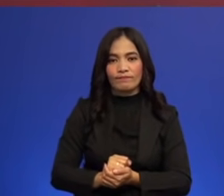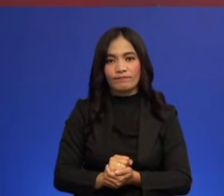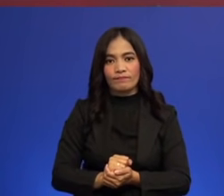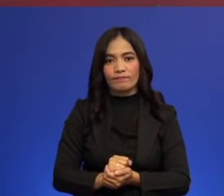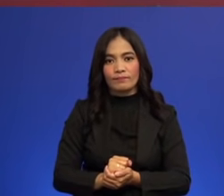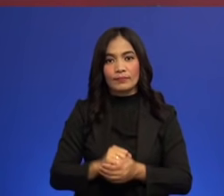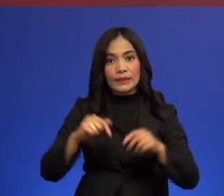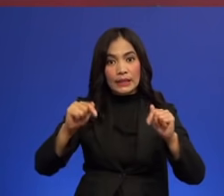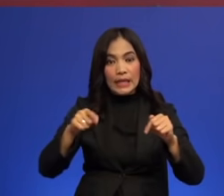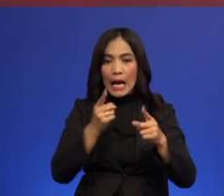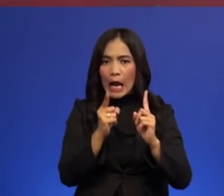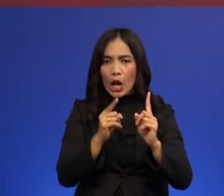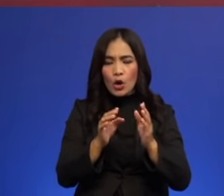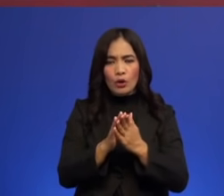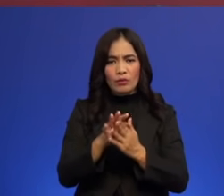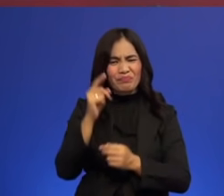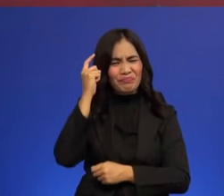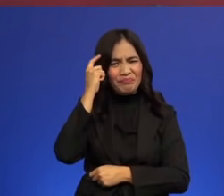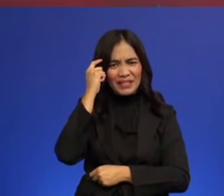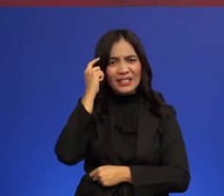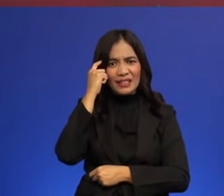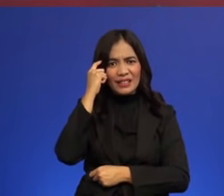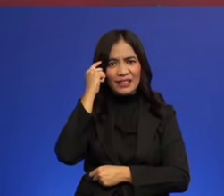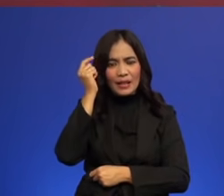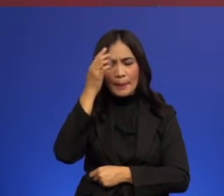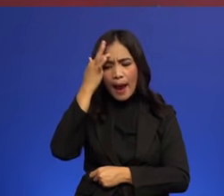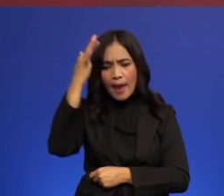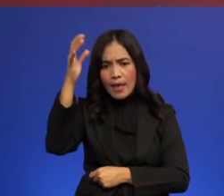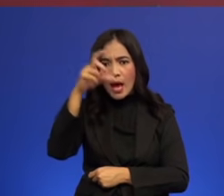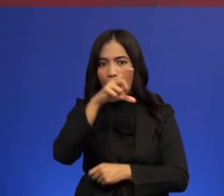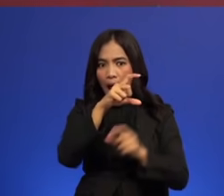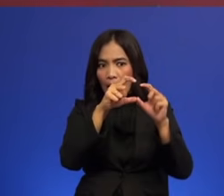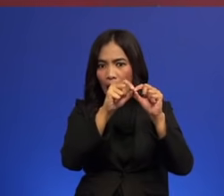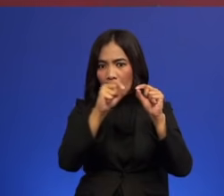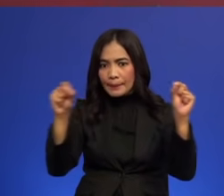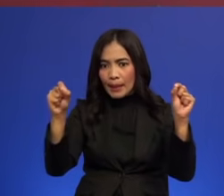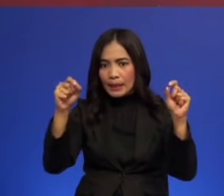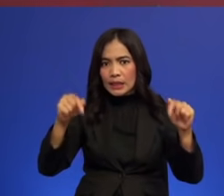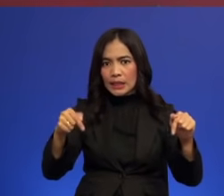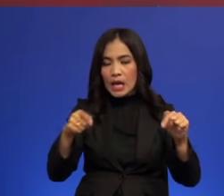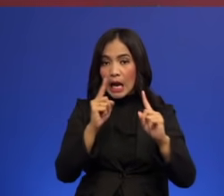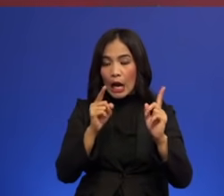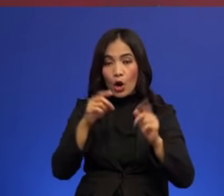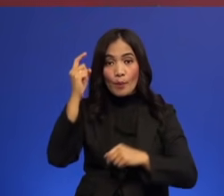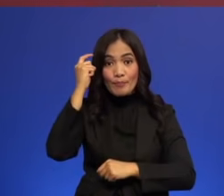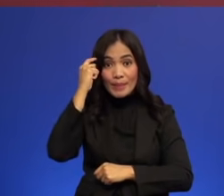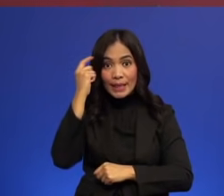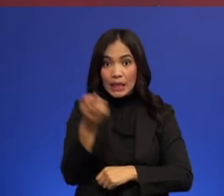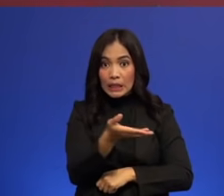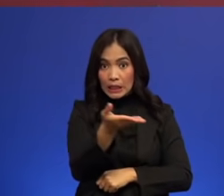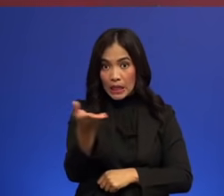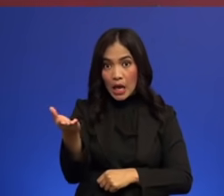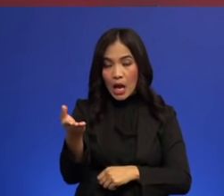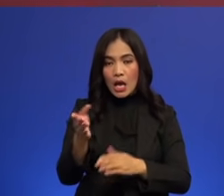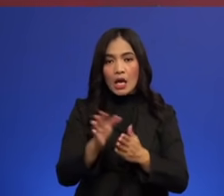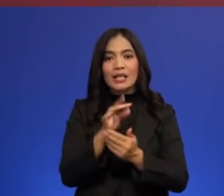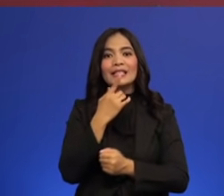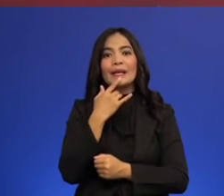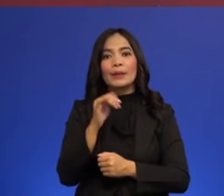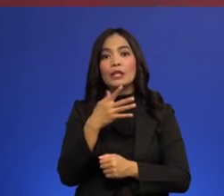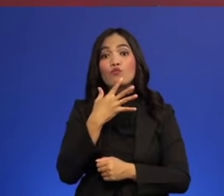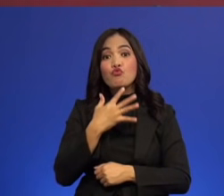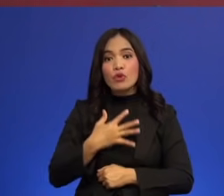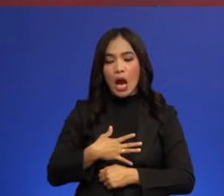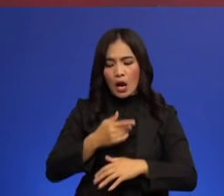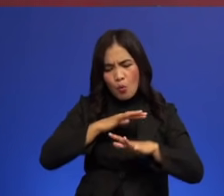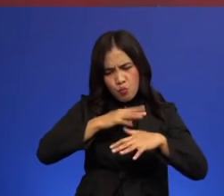Ini kalau kita bisa menghayati, kalimat ini kalau kita bisa hayati, ada kegentaran.